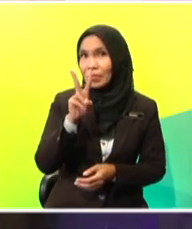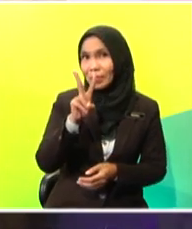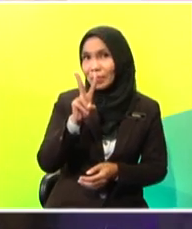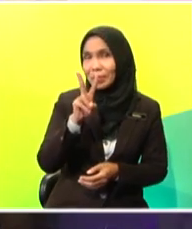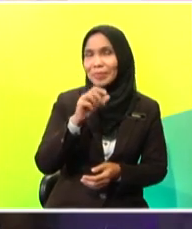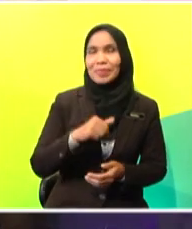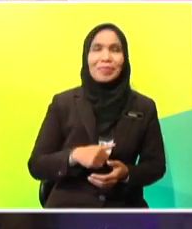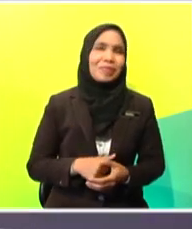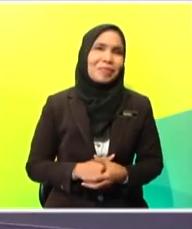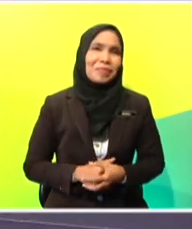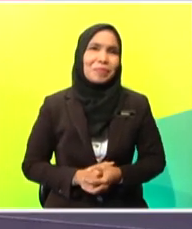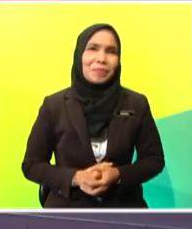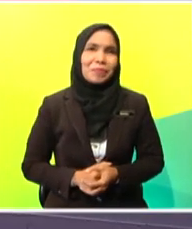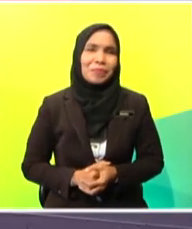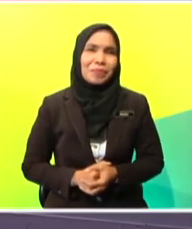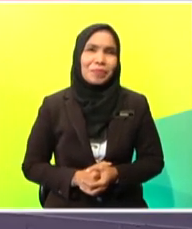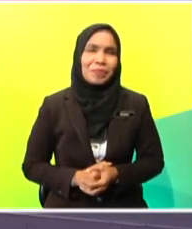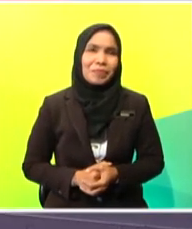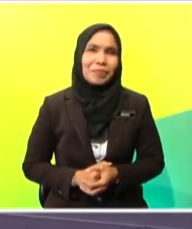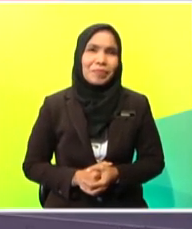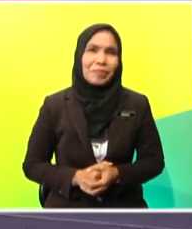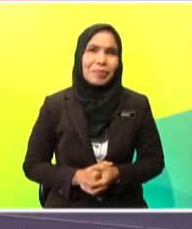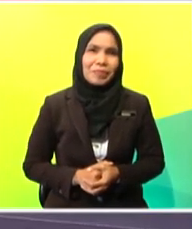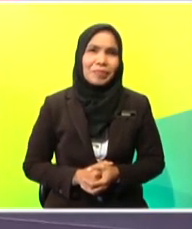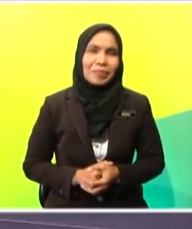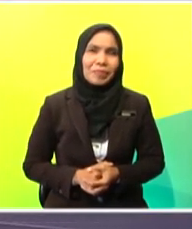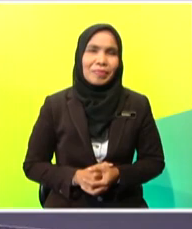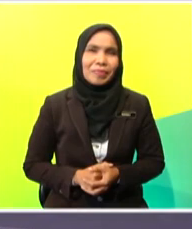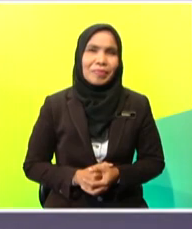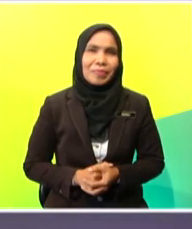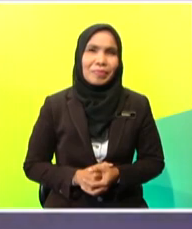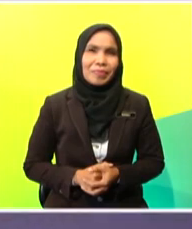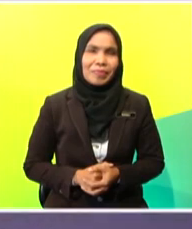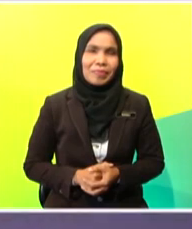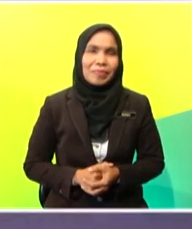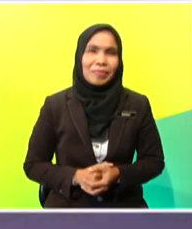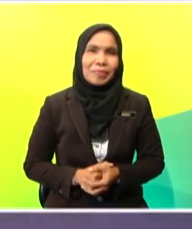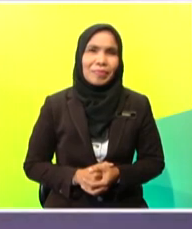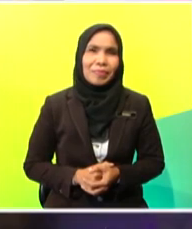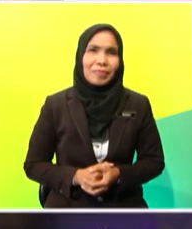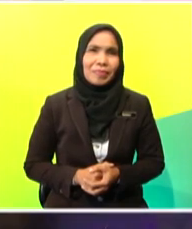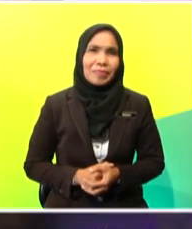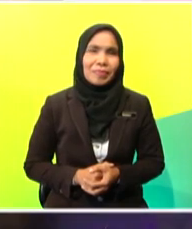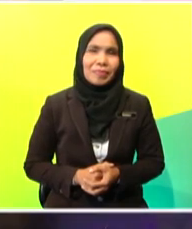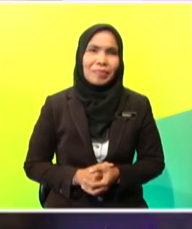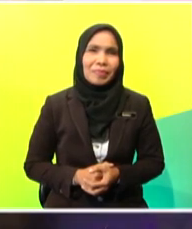by aki ini bismillah ah ehyeh